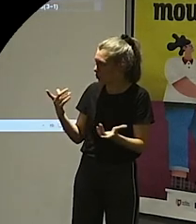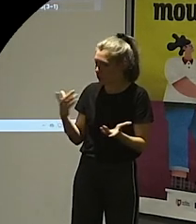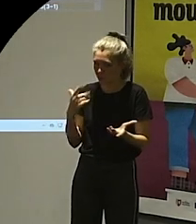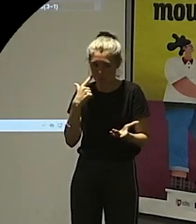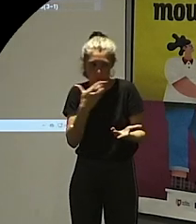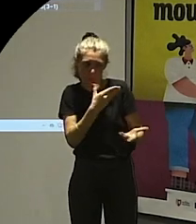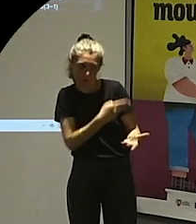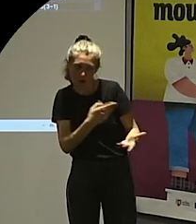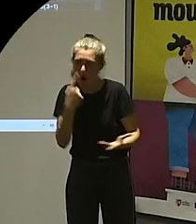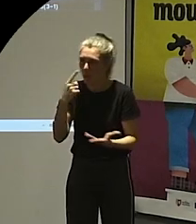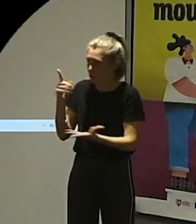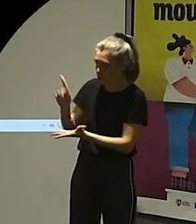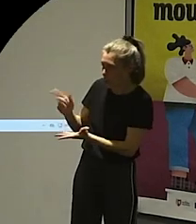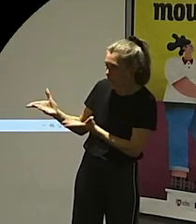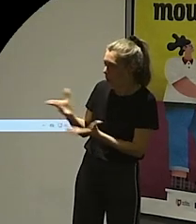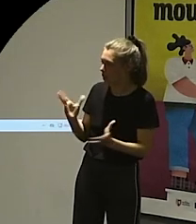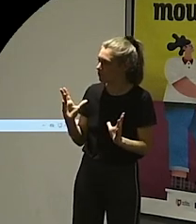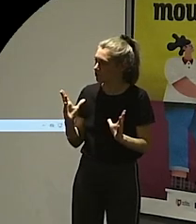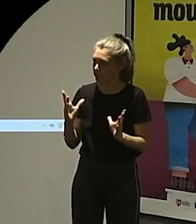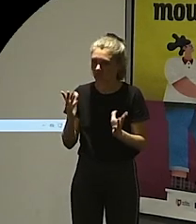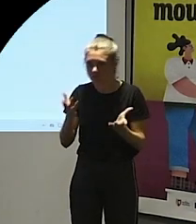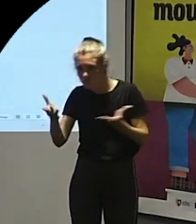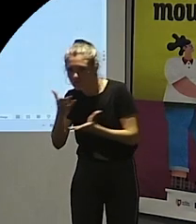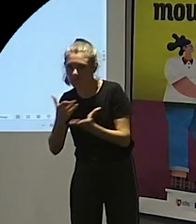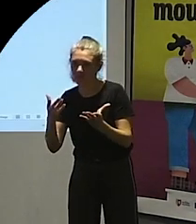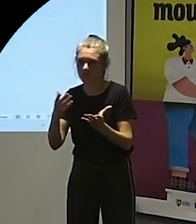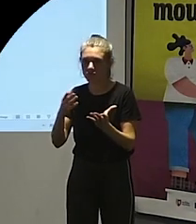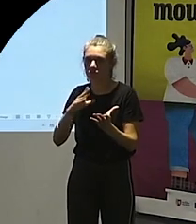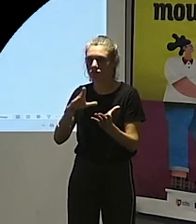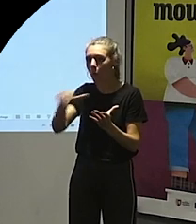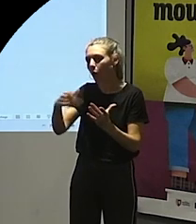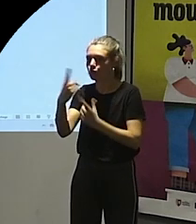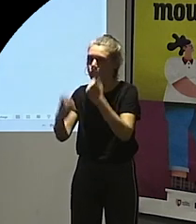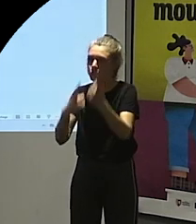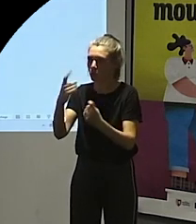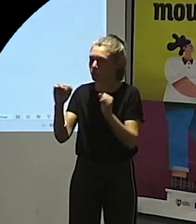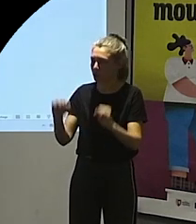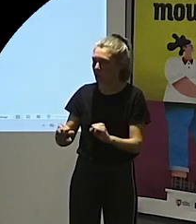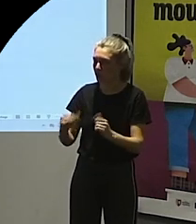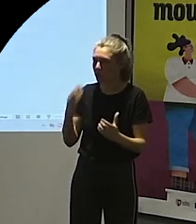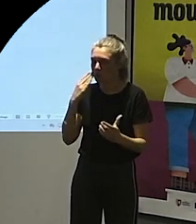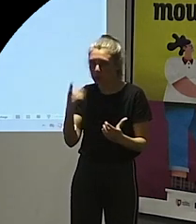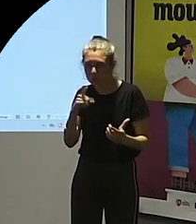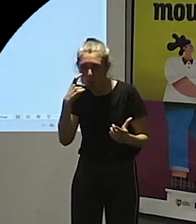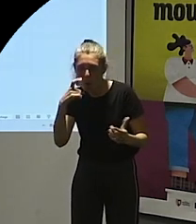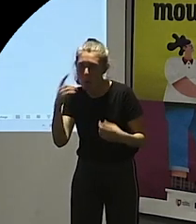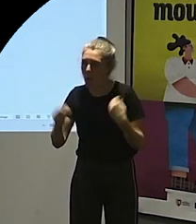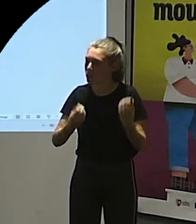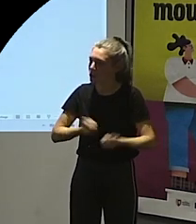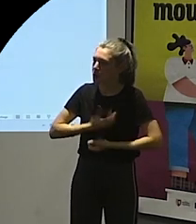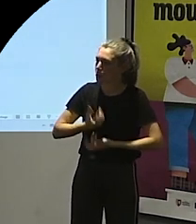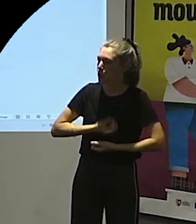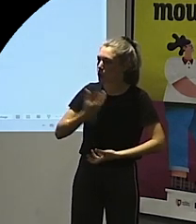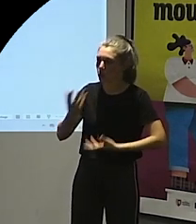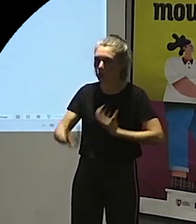à Geoffroy en fonction de ce que vous avez entendu, des choses qui vous ont marqué ou des